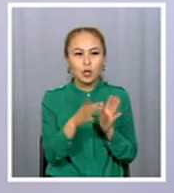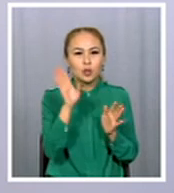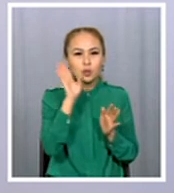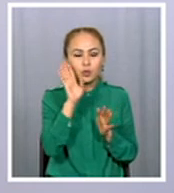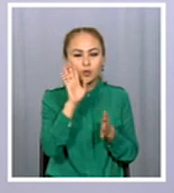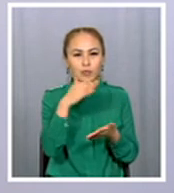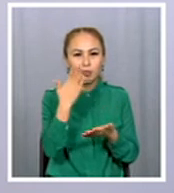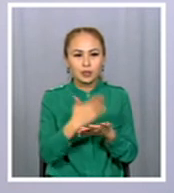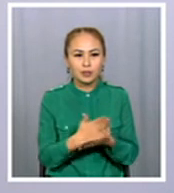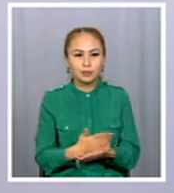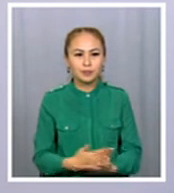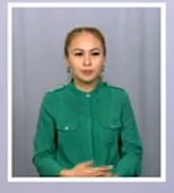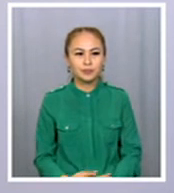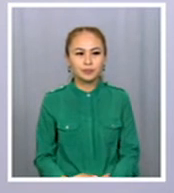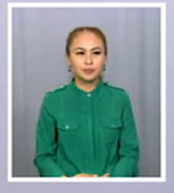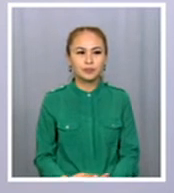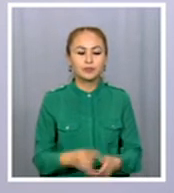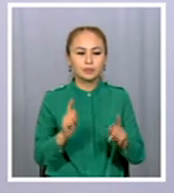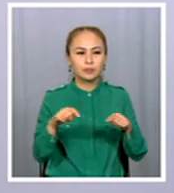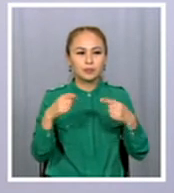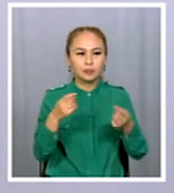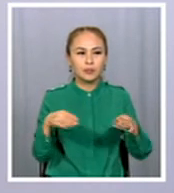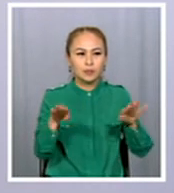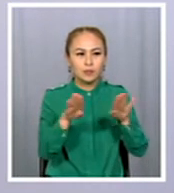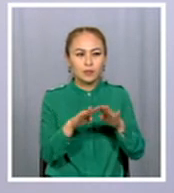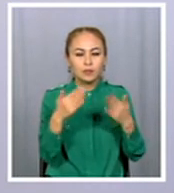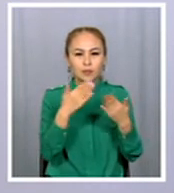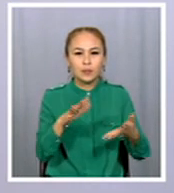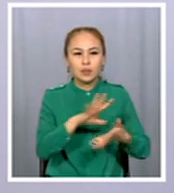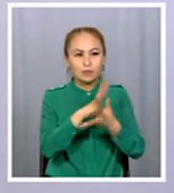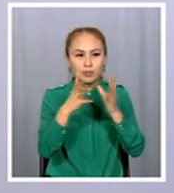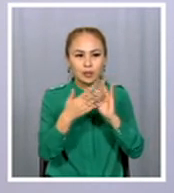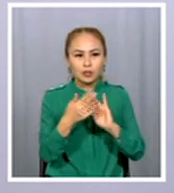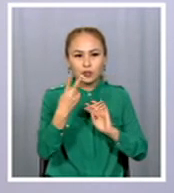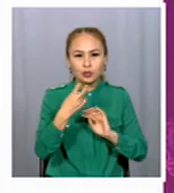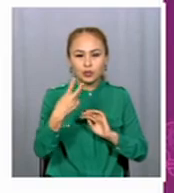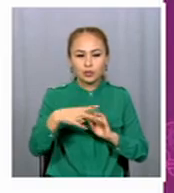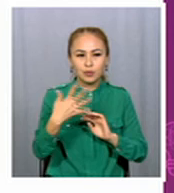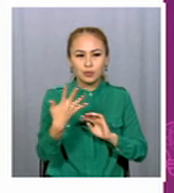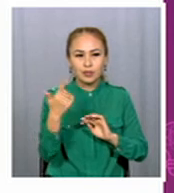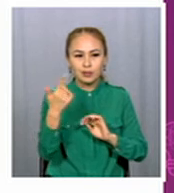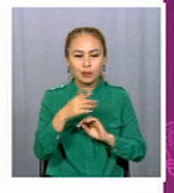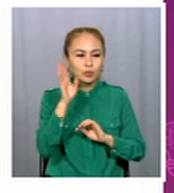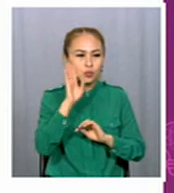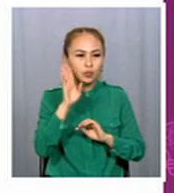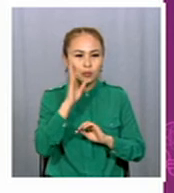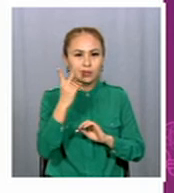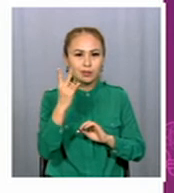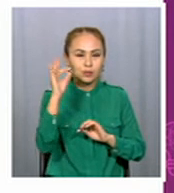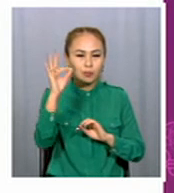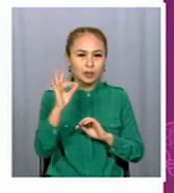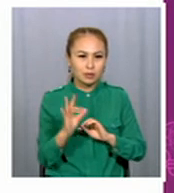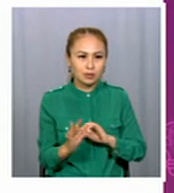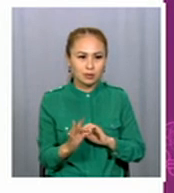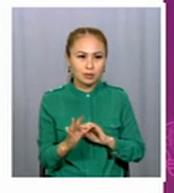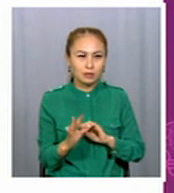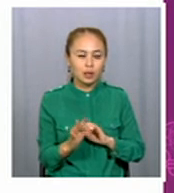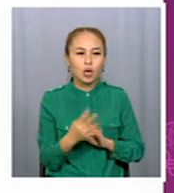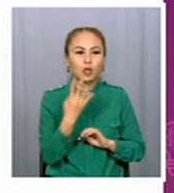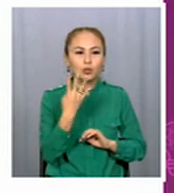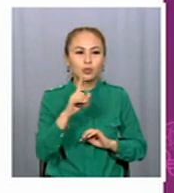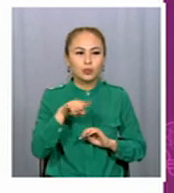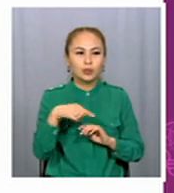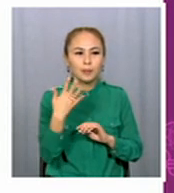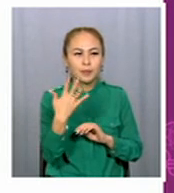бар екен. Және белгіленді бойынша осы барлық 225 грамм сусынның 2%-ы, яғни 4,5